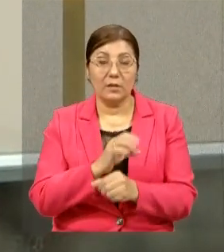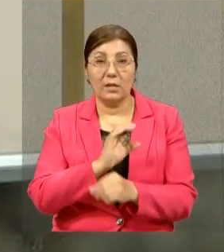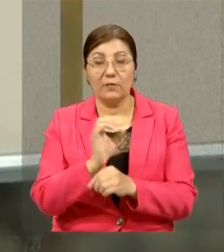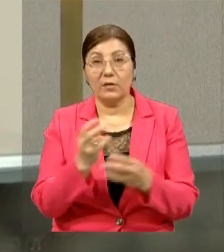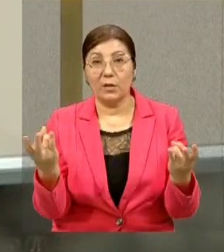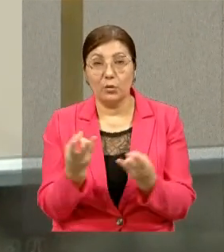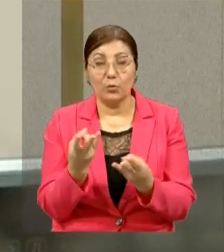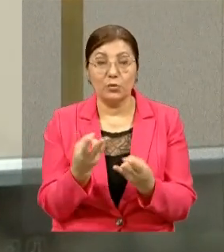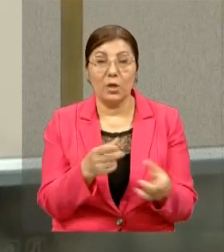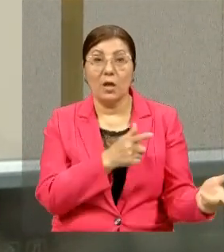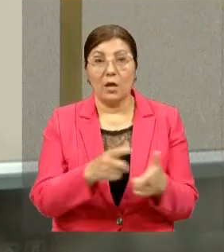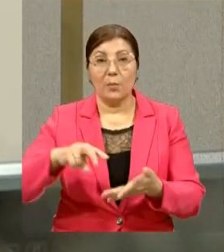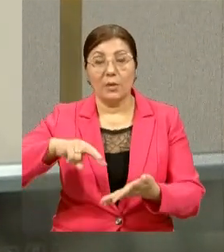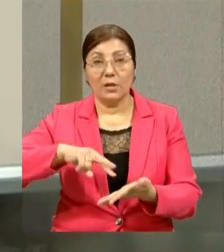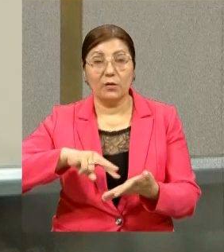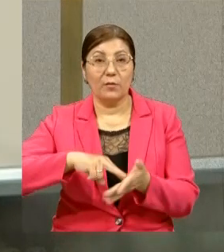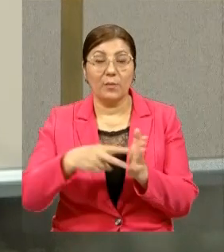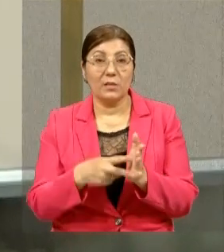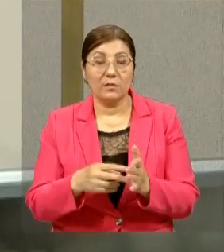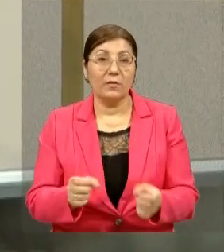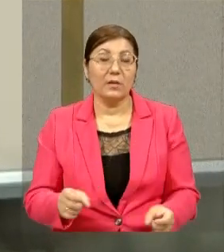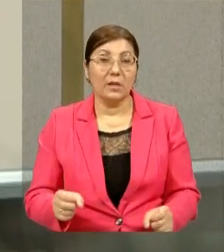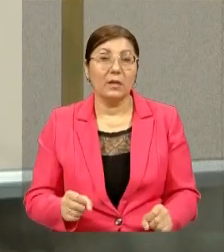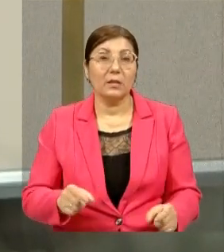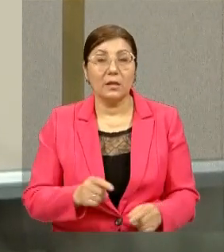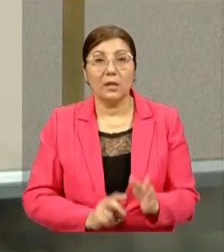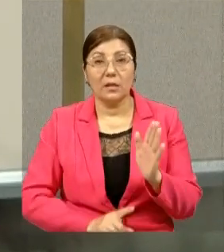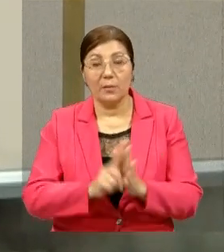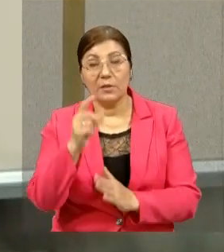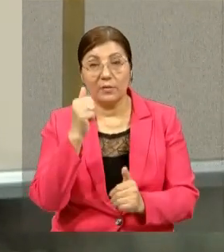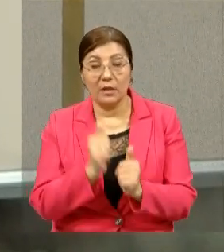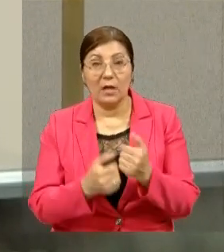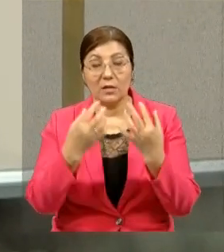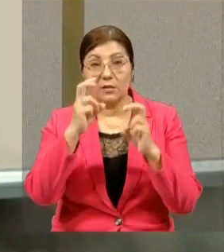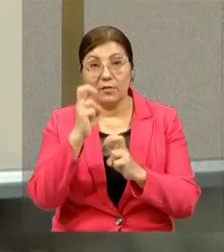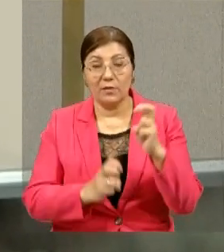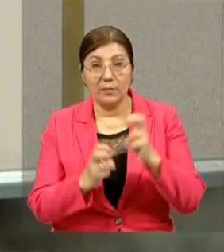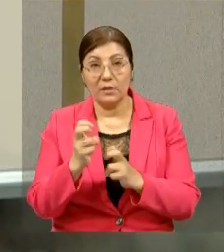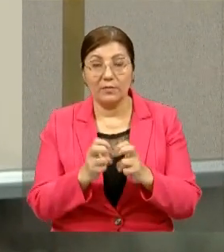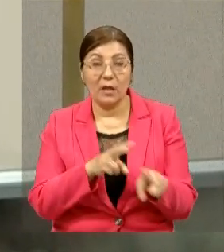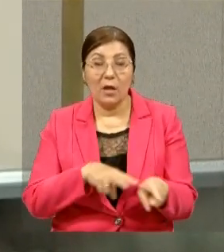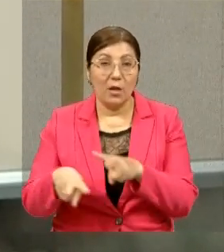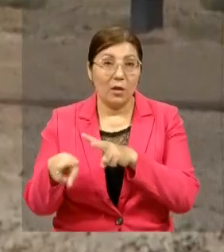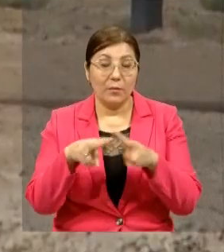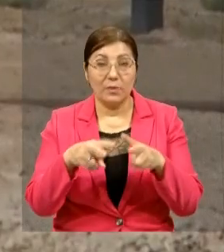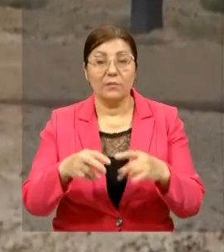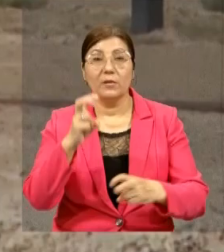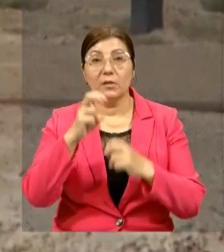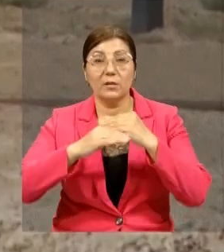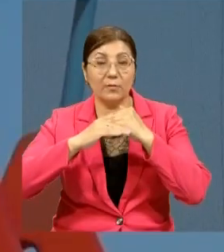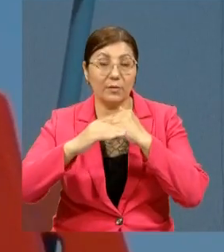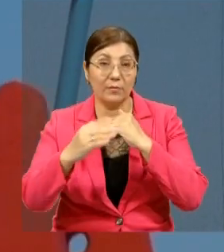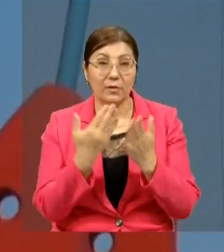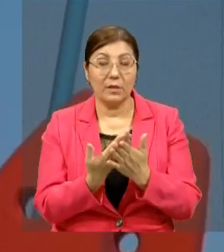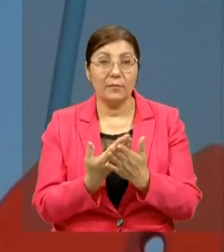разработать дорожную карту запуска каждого предприятия на особом контроле заполняемость Индустриальной зоны глава государство